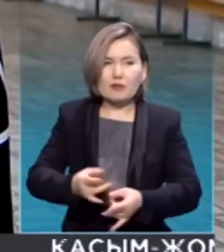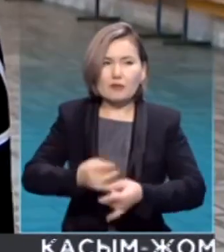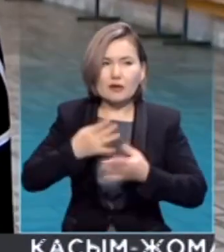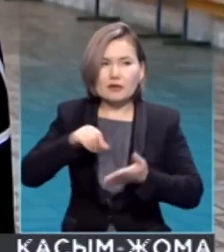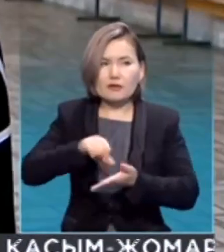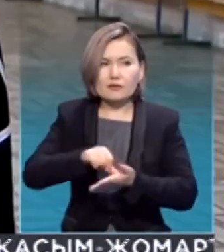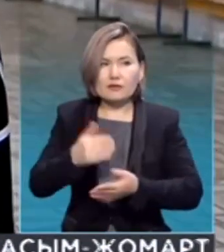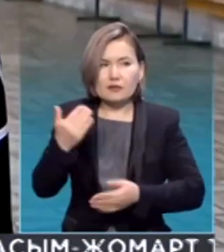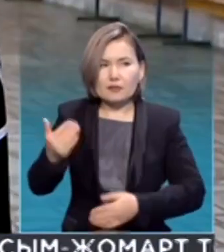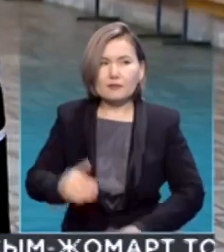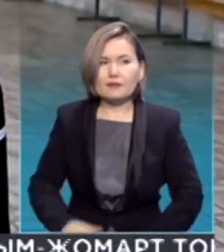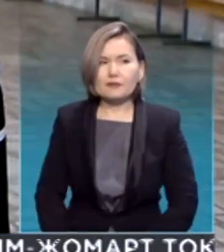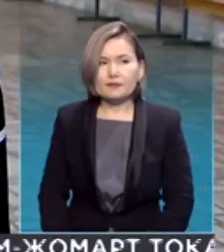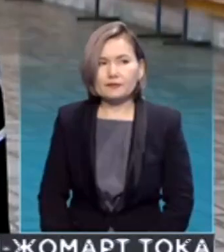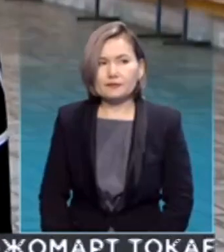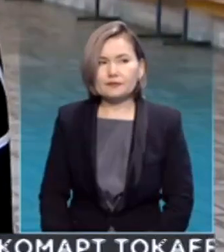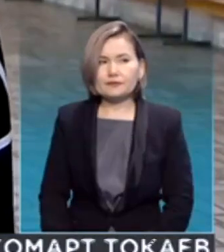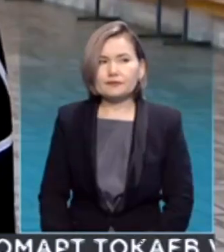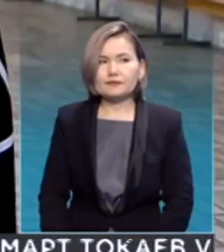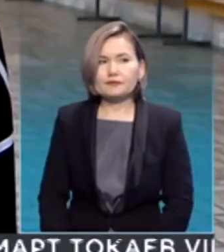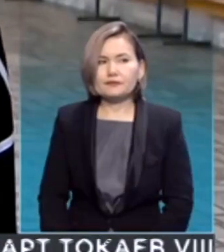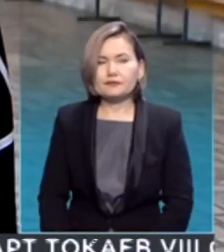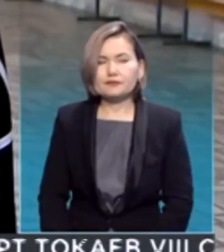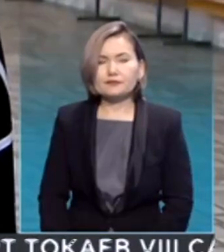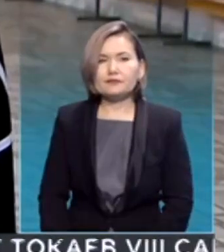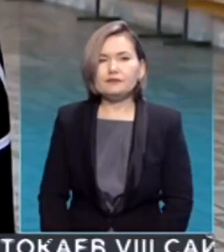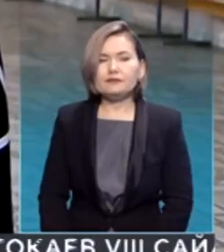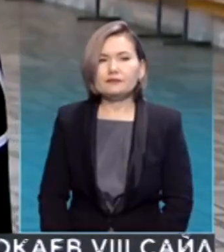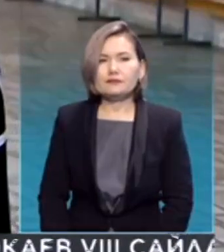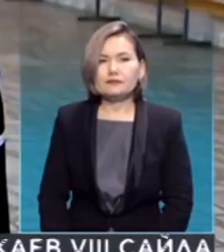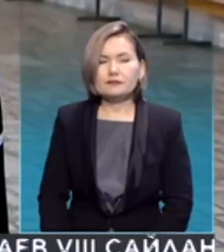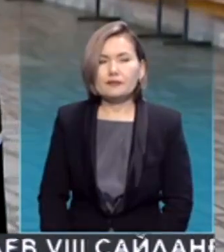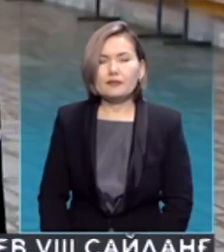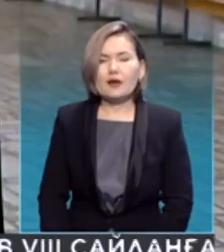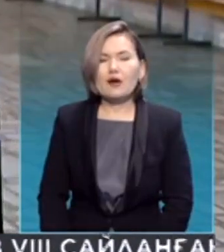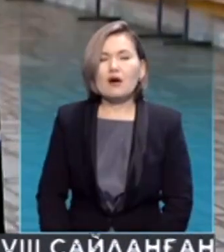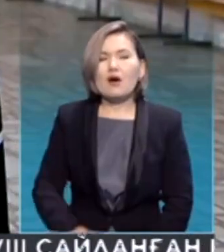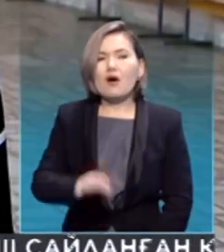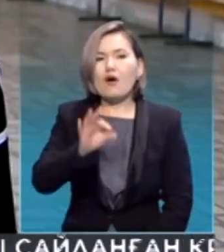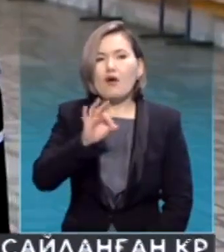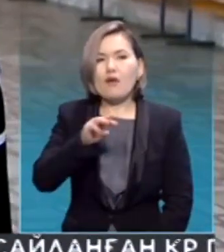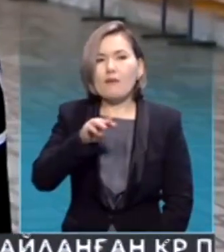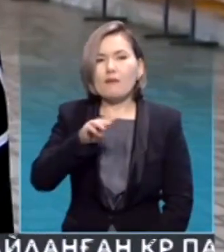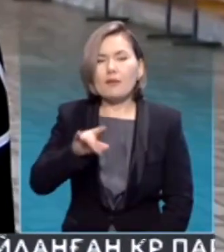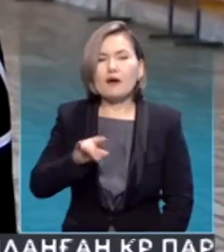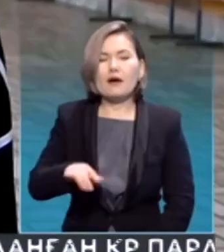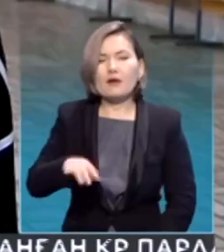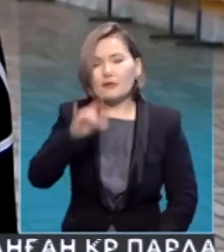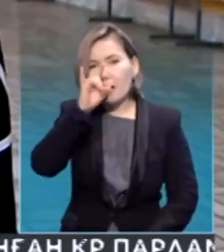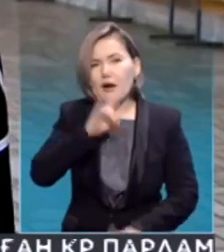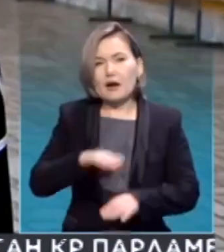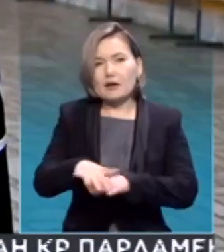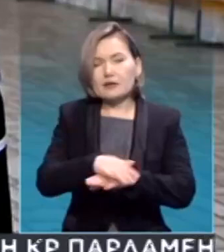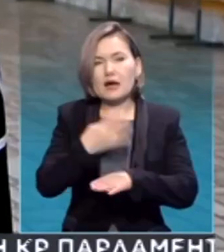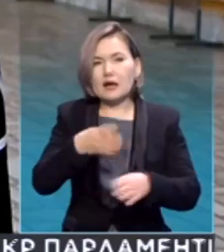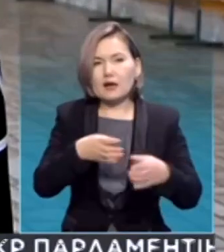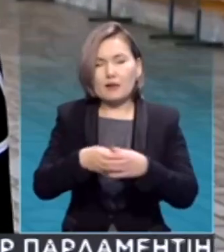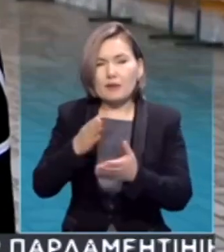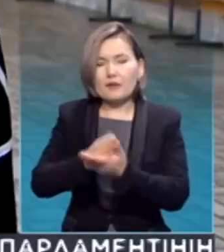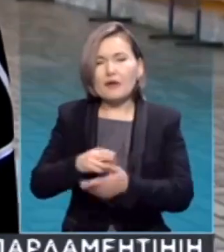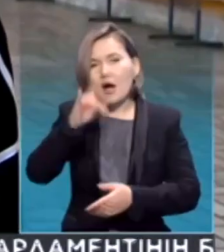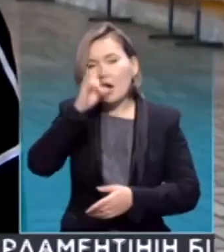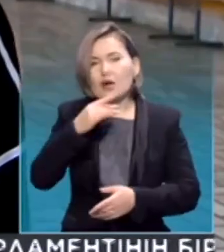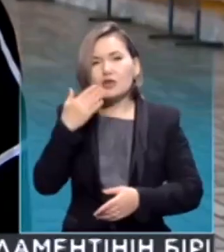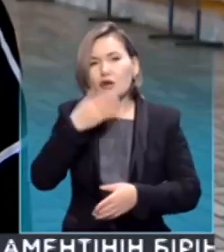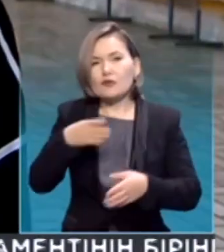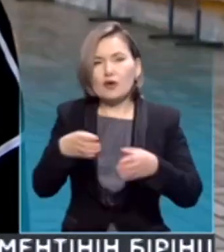Работает. Прямо очень активно работает очень много национальных культурных. Омбыдағы достық үйінде 40-тан астам ұлттық бірлестік жұмыс істейді. Осы орайда қазақ ұлттық